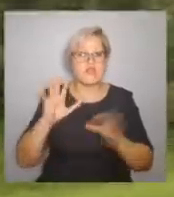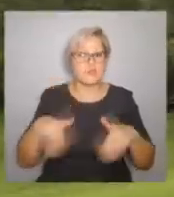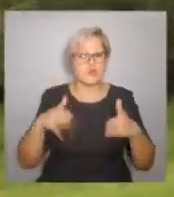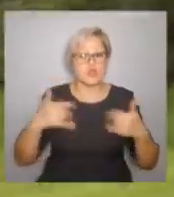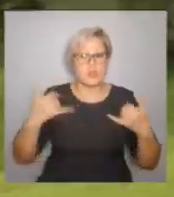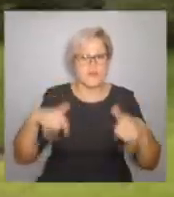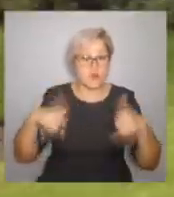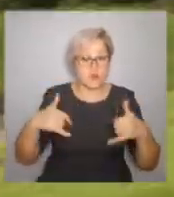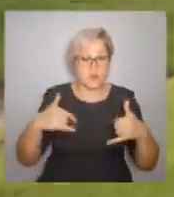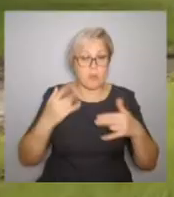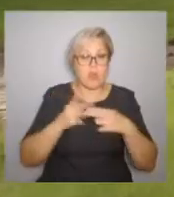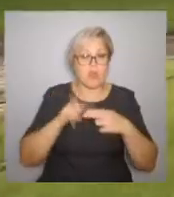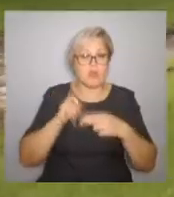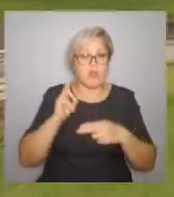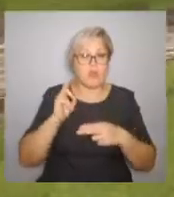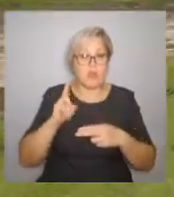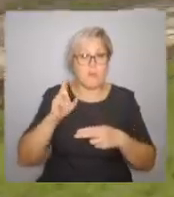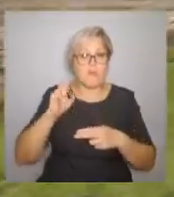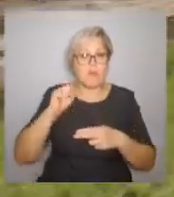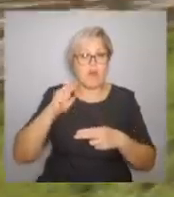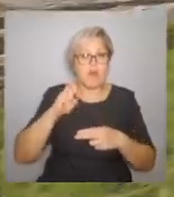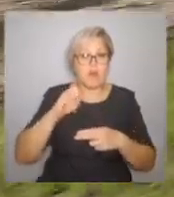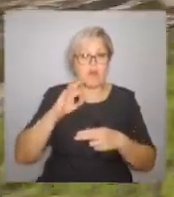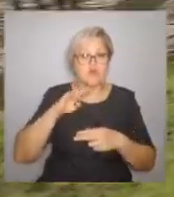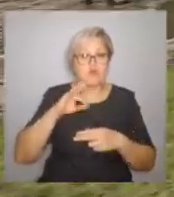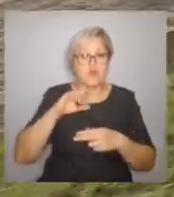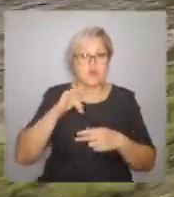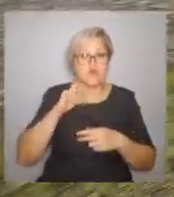Человек с пустыми ведрами – это к палеонтологическим находкам.